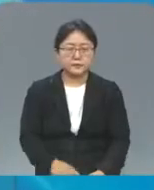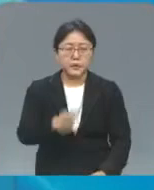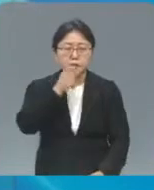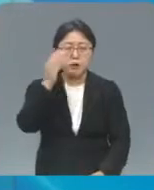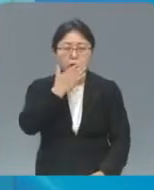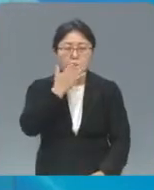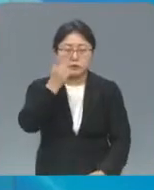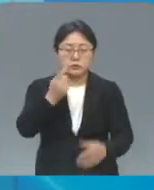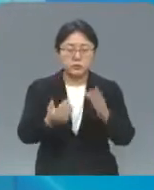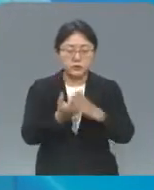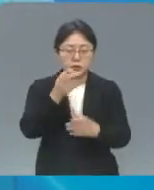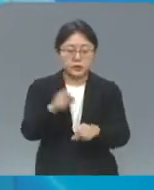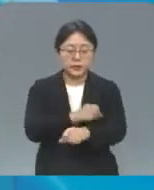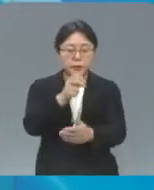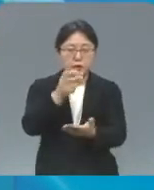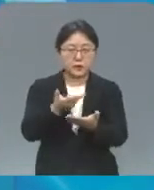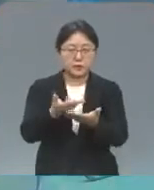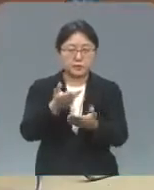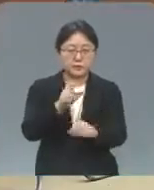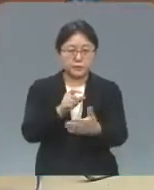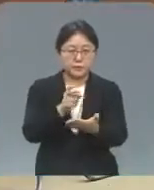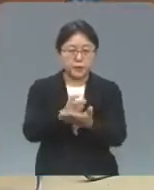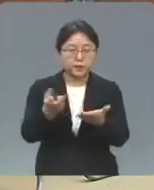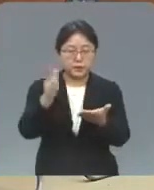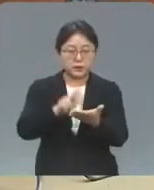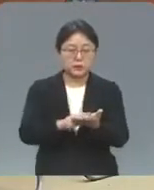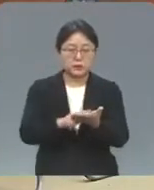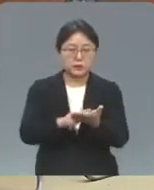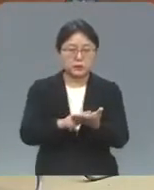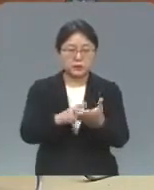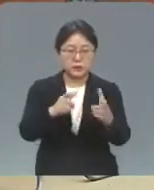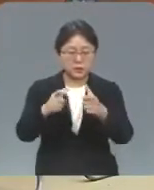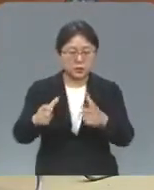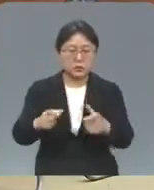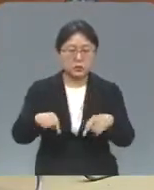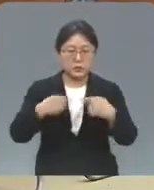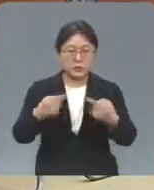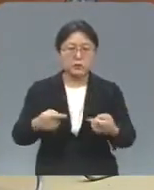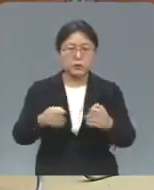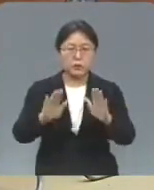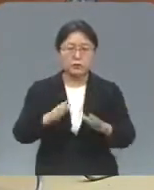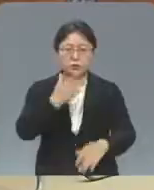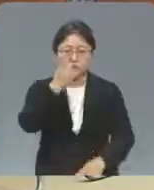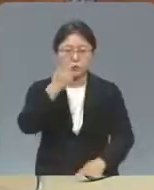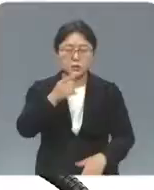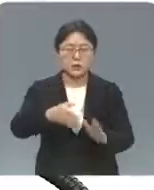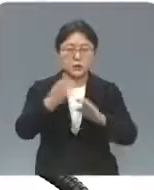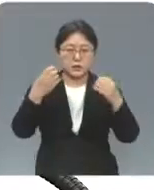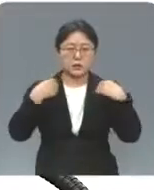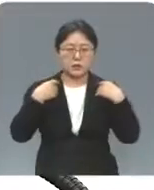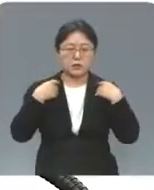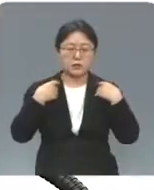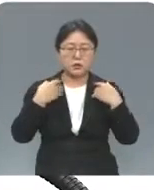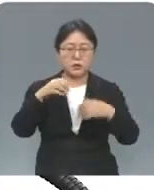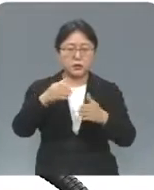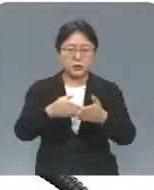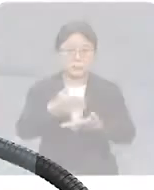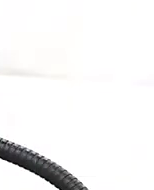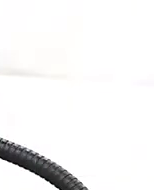여순사건 특별법 제정을 축하하는 기념행사가 유족과 지역 정치권 등이 참석한 가운데 오늘 순천 시청 대회의실에서 열렸습니다